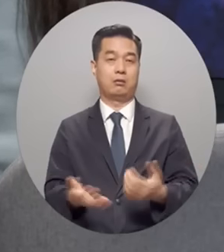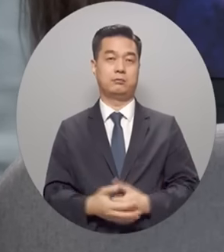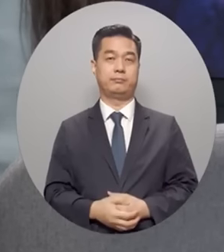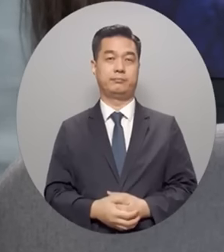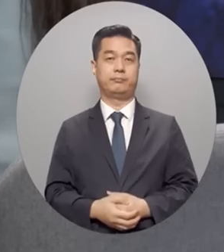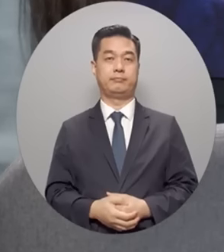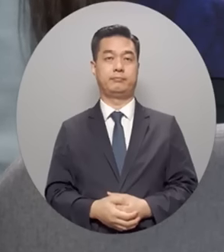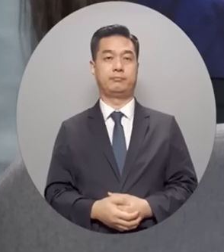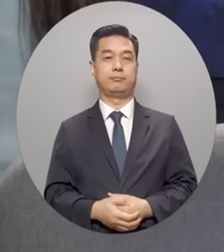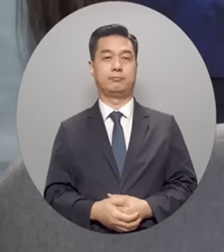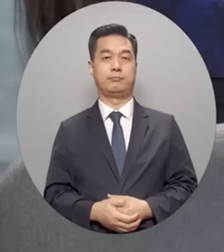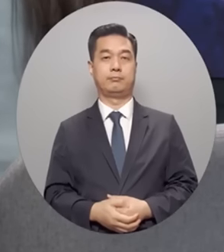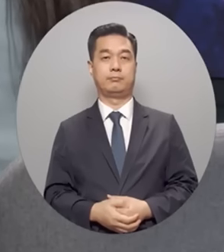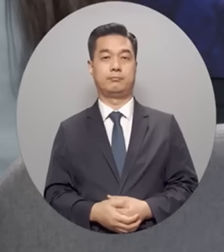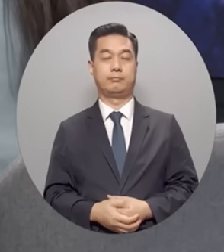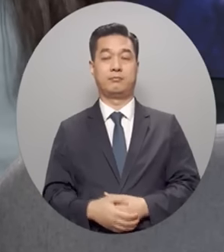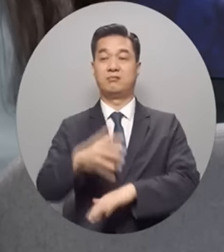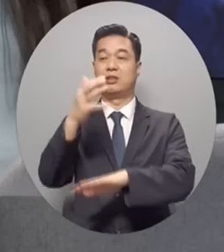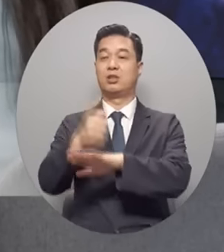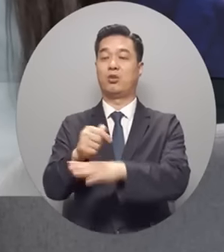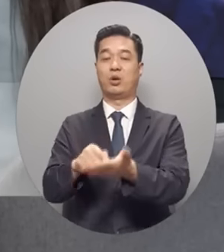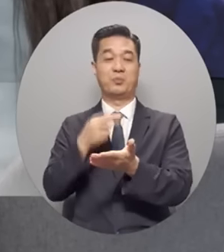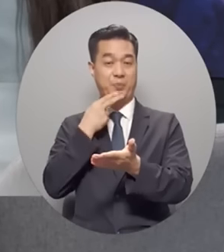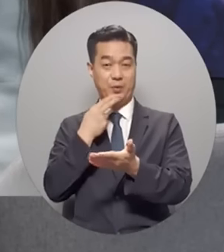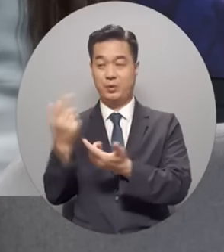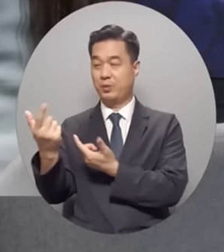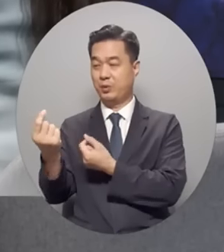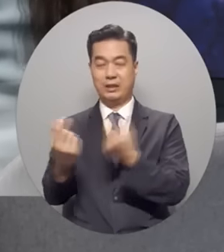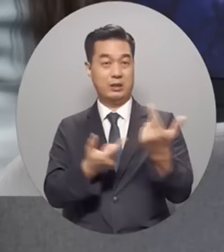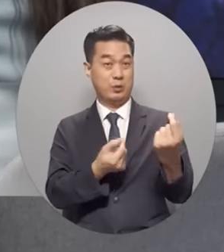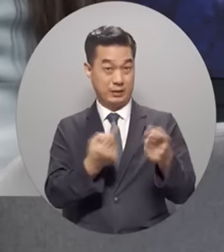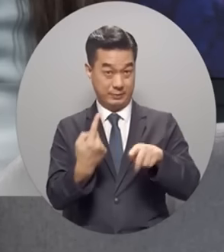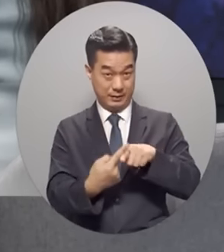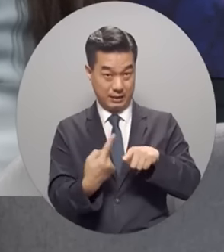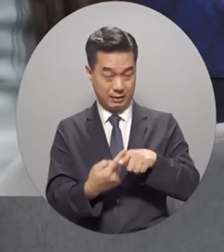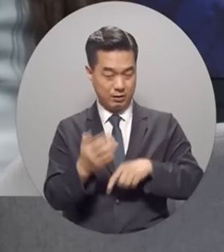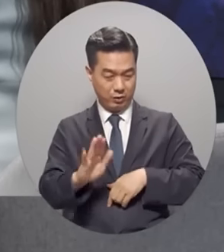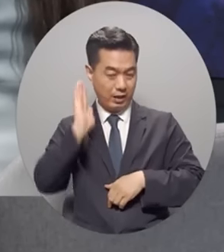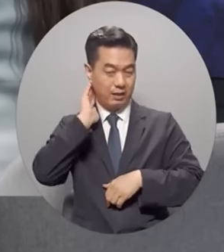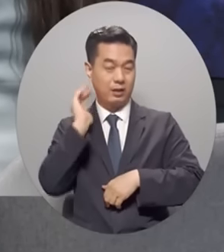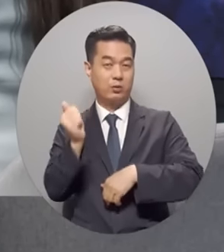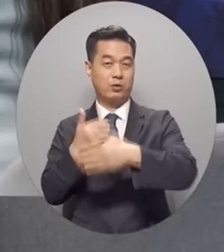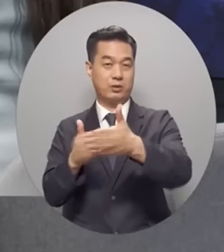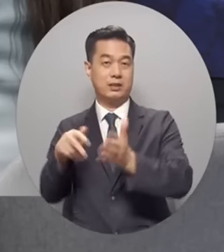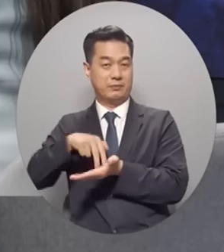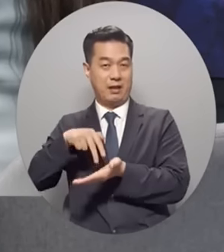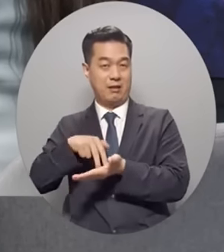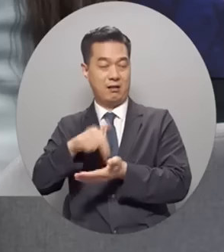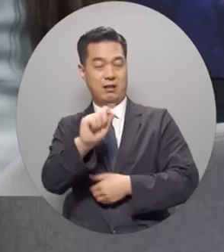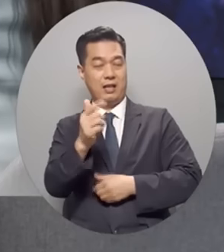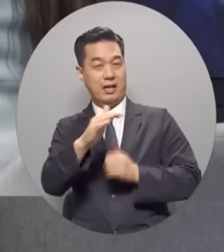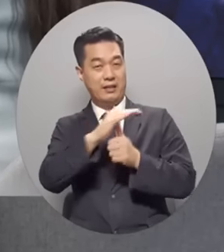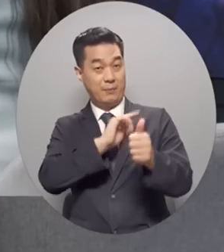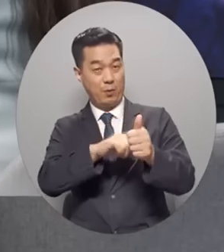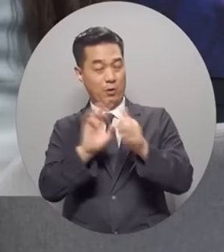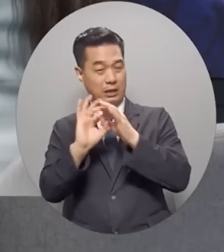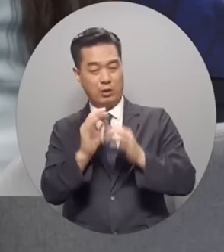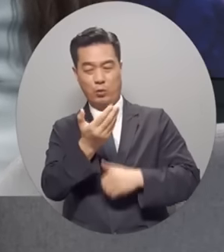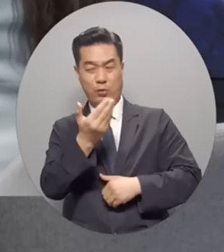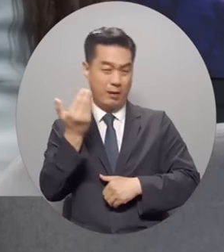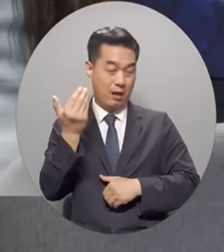사실 결과를 못 내고 있다는게 양쪽에 다 문제인 거 같은데 그런데 대통령실 입장에선 계속 한동훈 대표를 외면하기도 좀 어려운